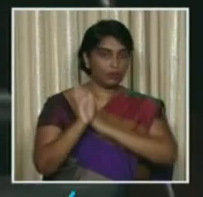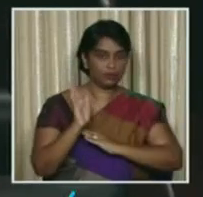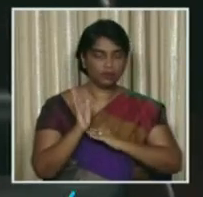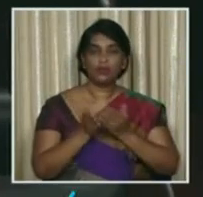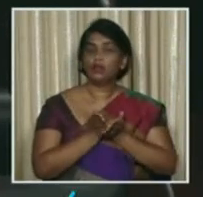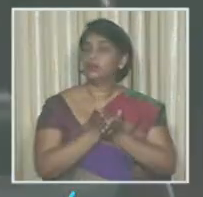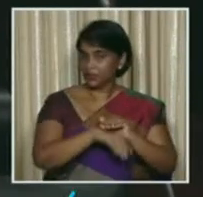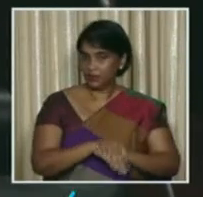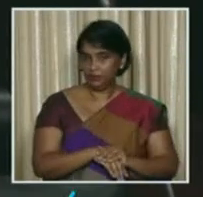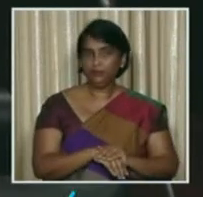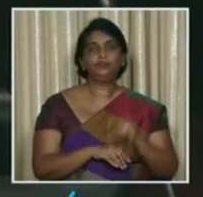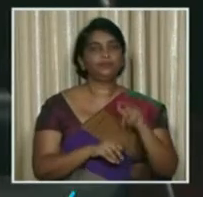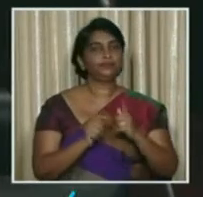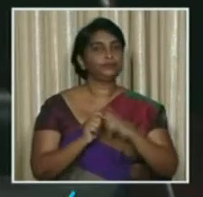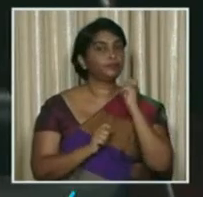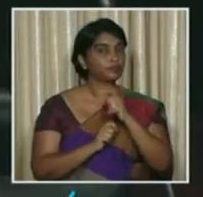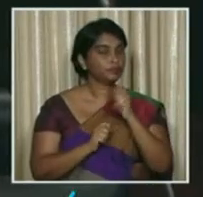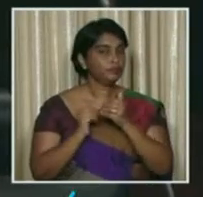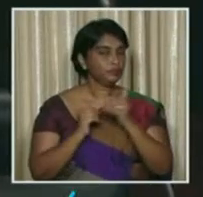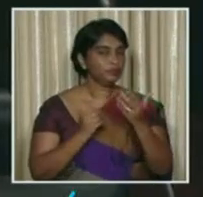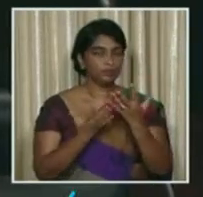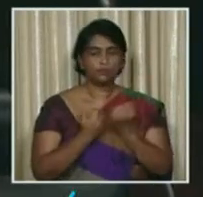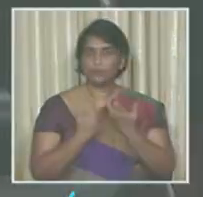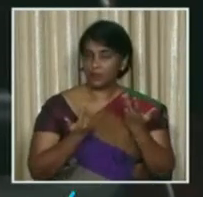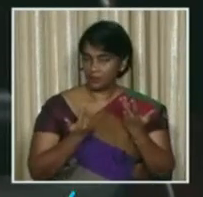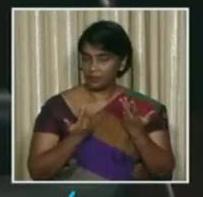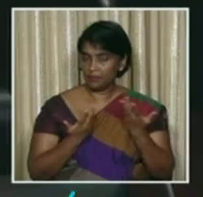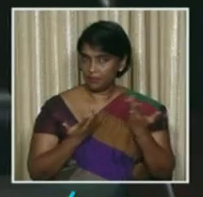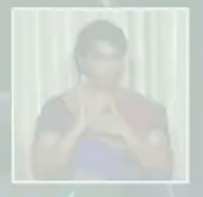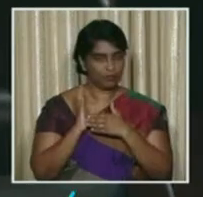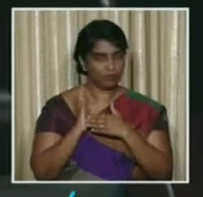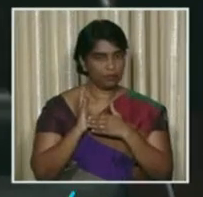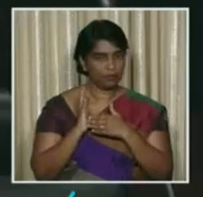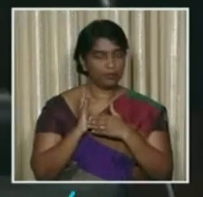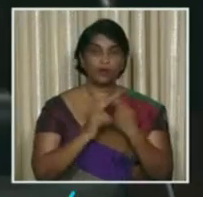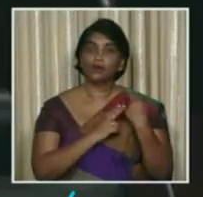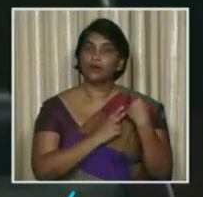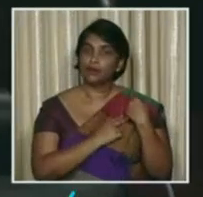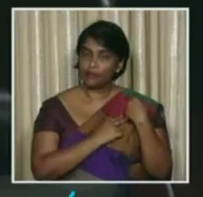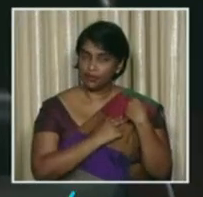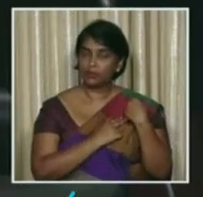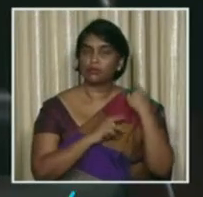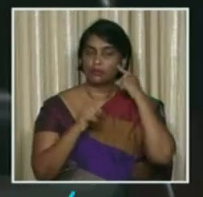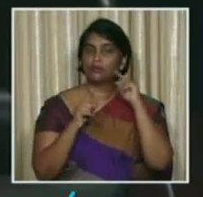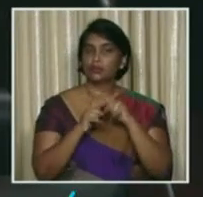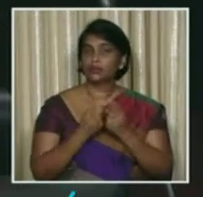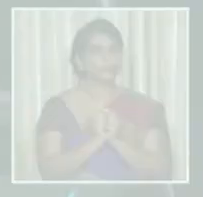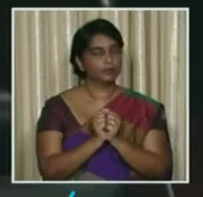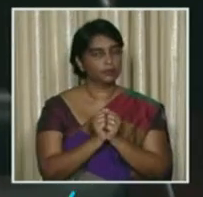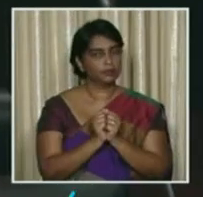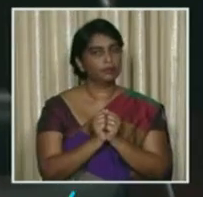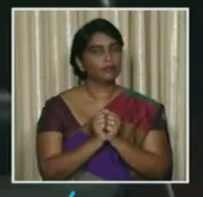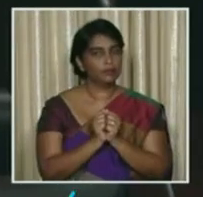ප්‍රස්පර් නෞකා අනතුරෙන් වන්දි මුදල් මෙතෙක් අය කර ගැනීමට නොහැක වීම සම්බන්ධයෙන් වගකීම්ත්තන් සම්බන්ධව කඩිනම්